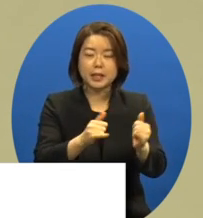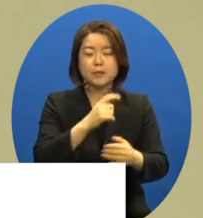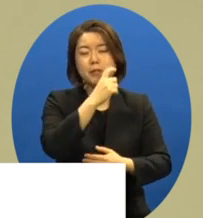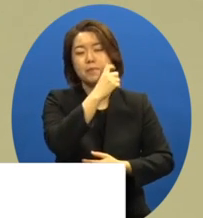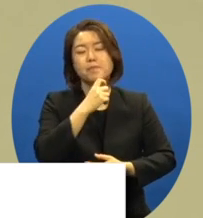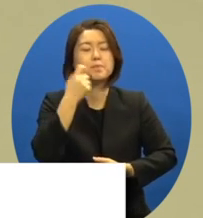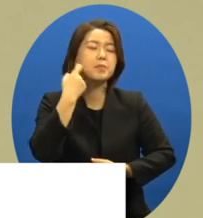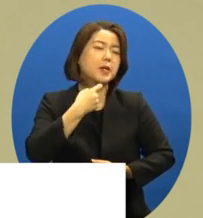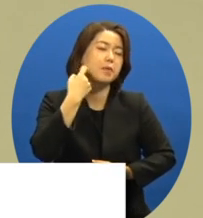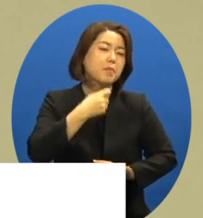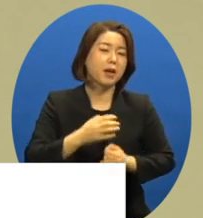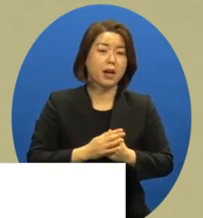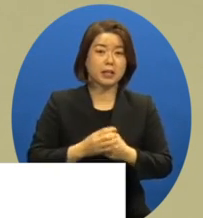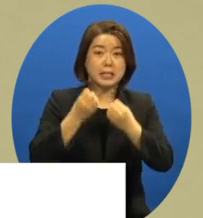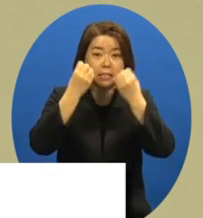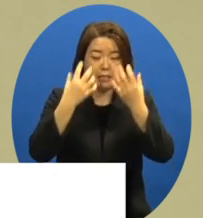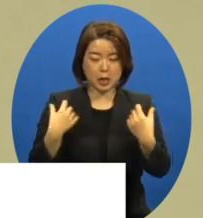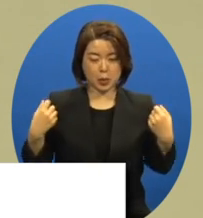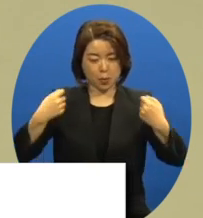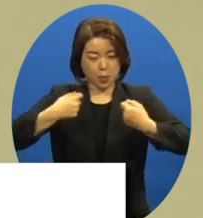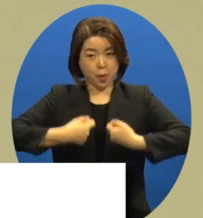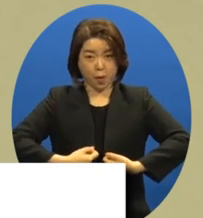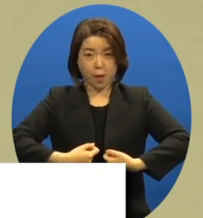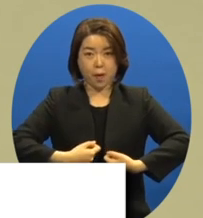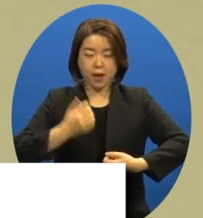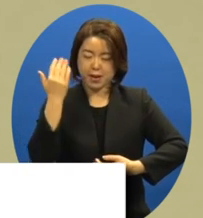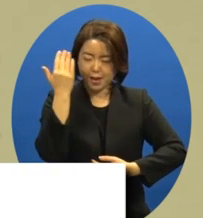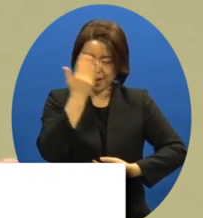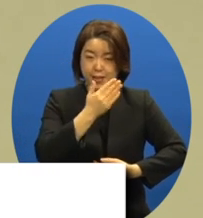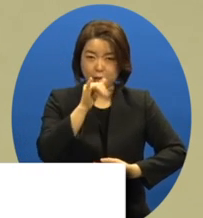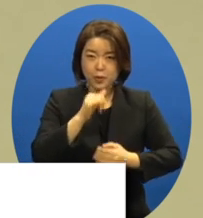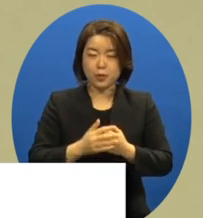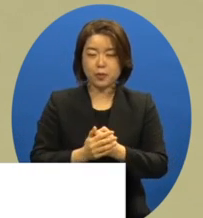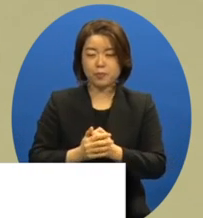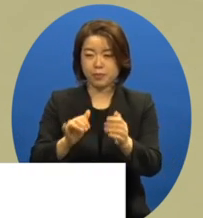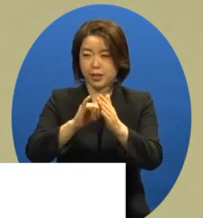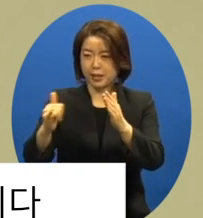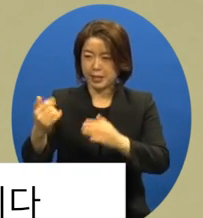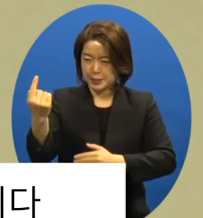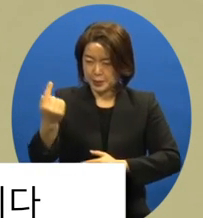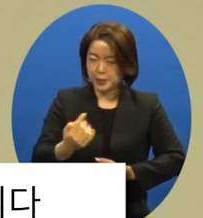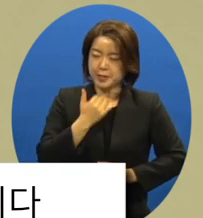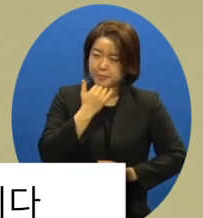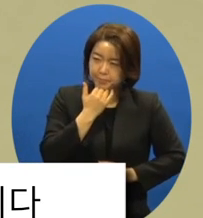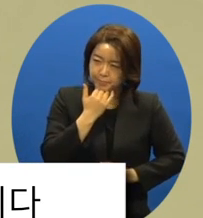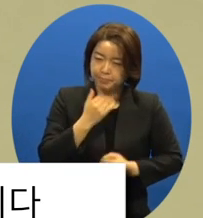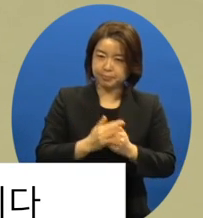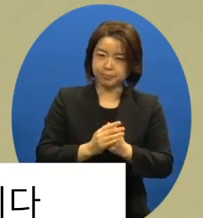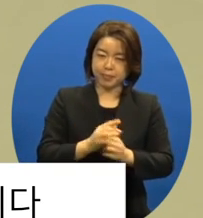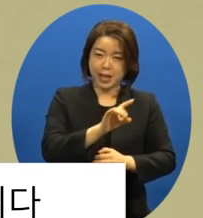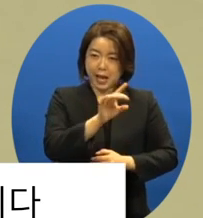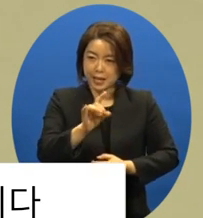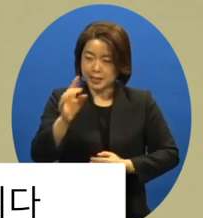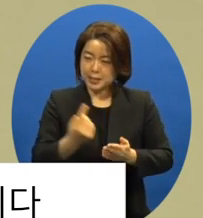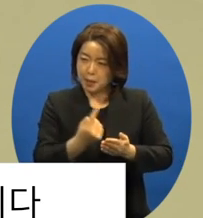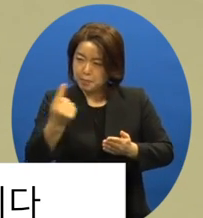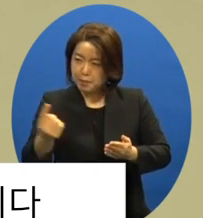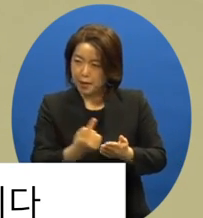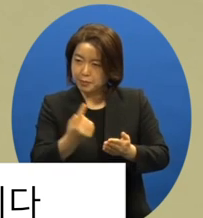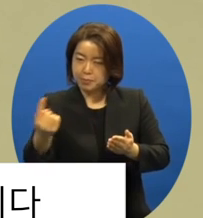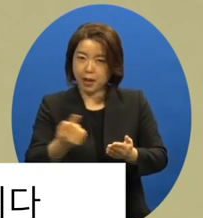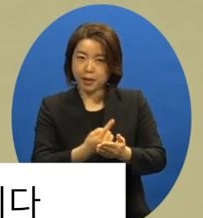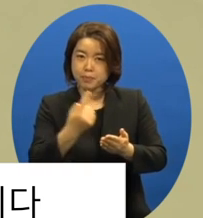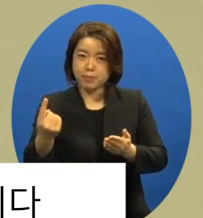하고 새로 온 옷을 입고, 그리고 가족이 면회 오기를 기다리고, 그리고 한 사람씩 한 사람씩